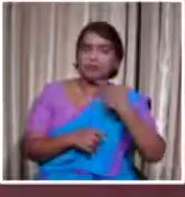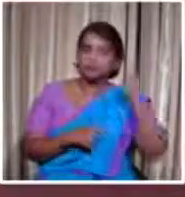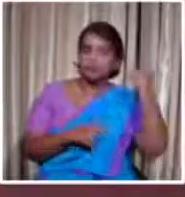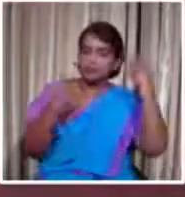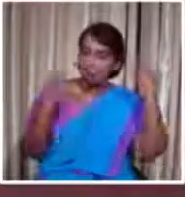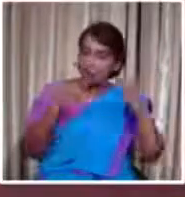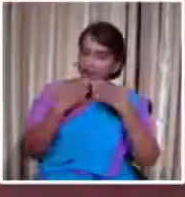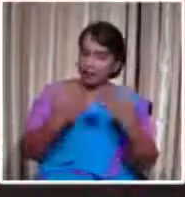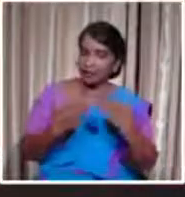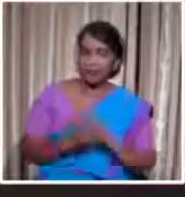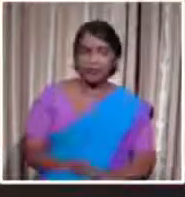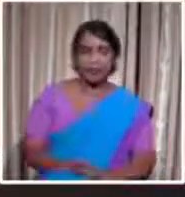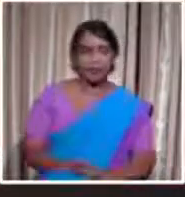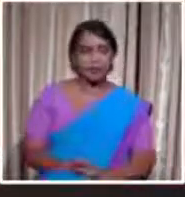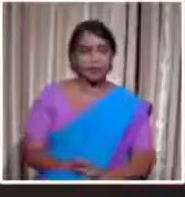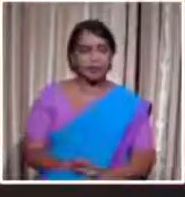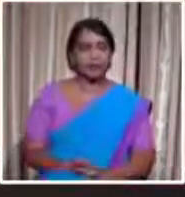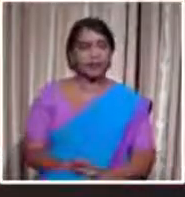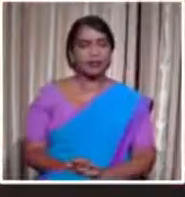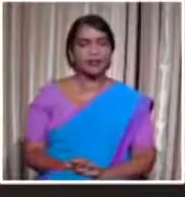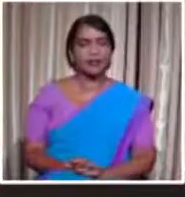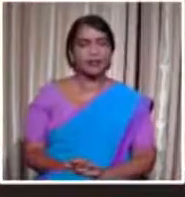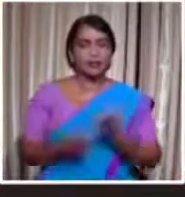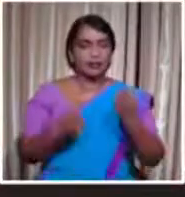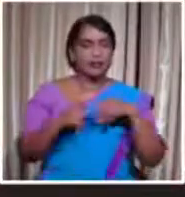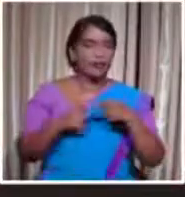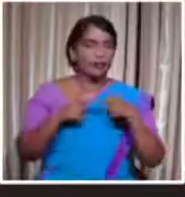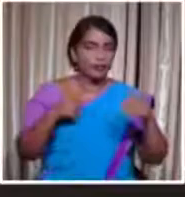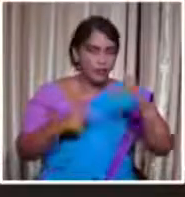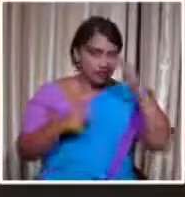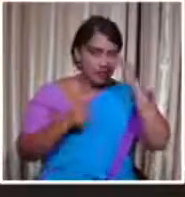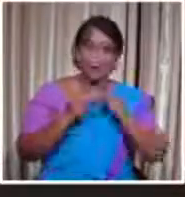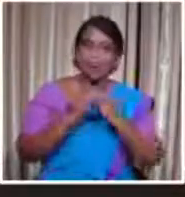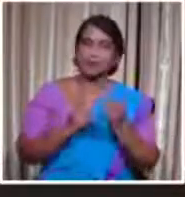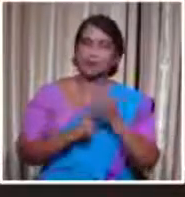නියඳ වෙනවා. බොහොම ස්තුතියි. බොහොම සිදු කරුවා මැතිතුමනි. ඊළඟට ගරු විපක්ෂ නායක සජිත් ප්‍රේමදාස මැතිතුම ඔබතුමාට